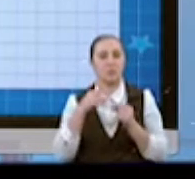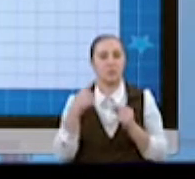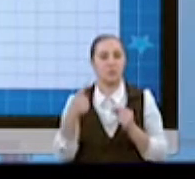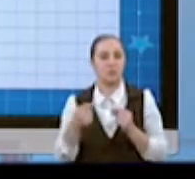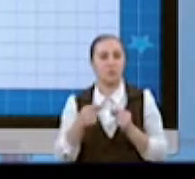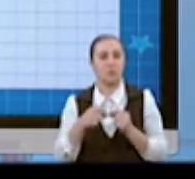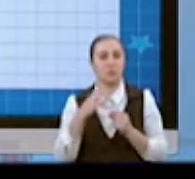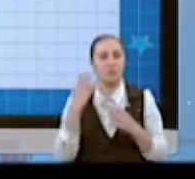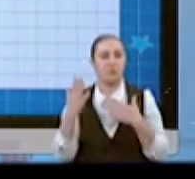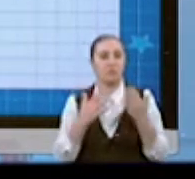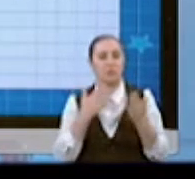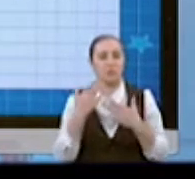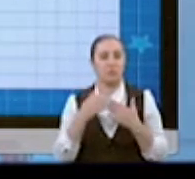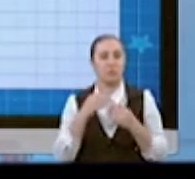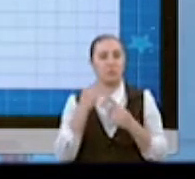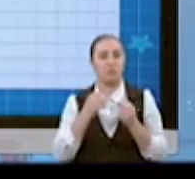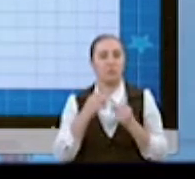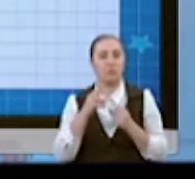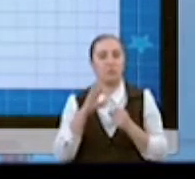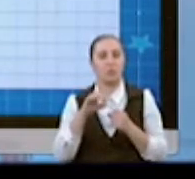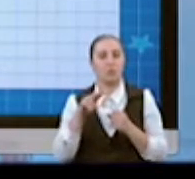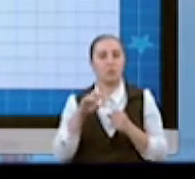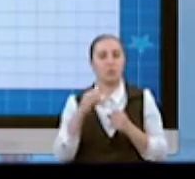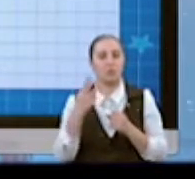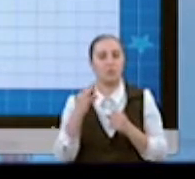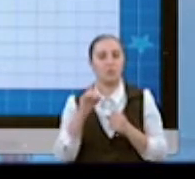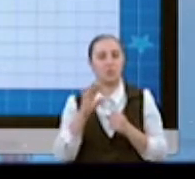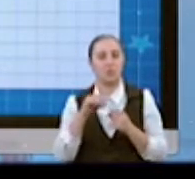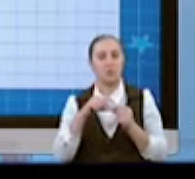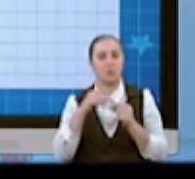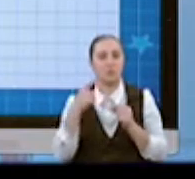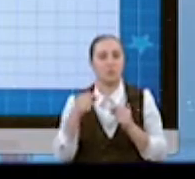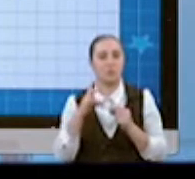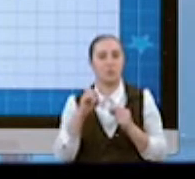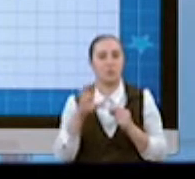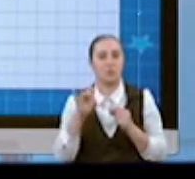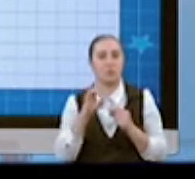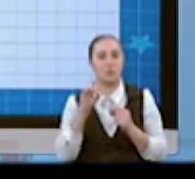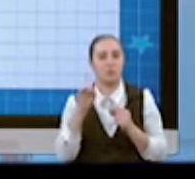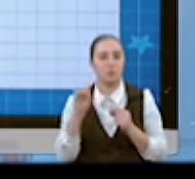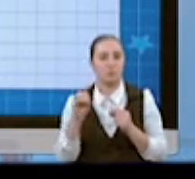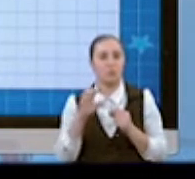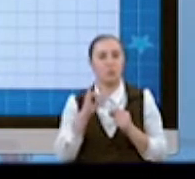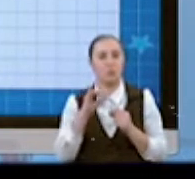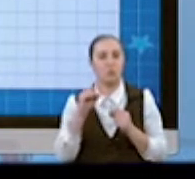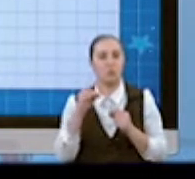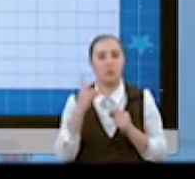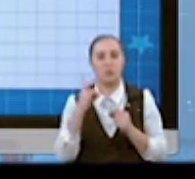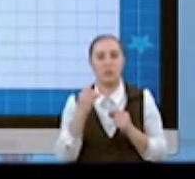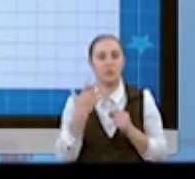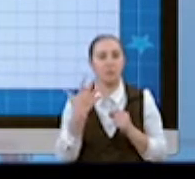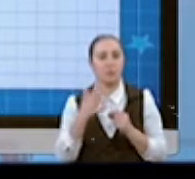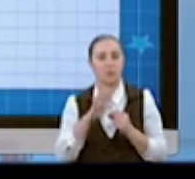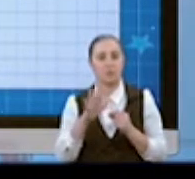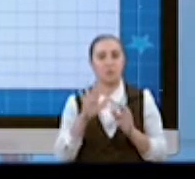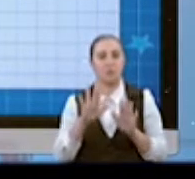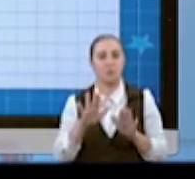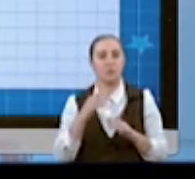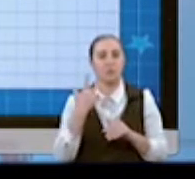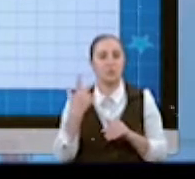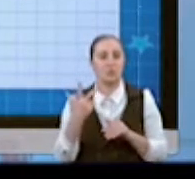листочков. Ветер рвется под плащи, и листочков на березе уж не 5, а только